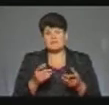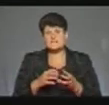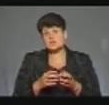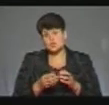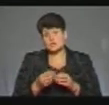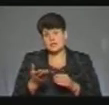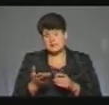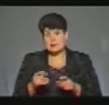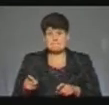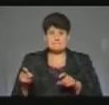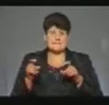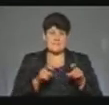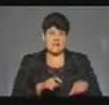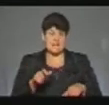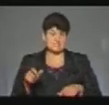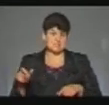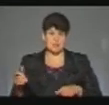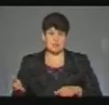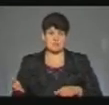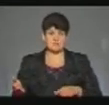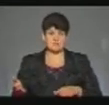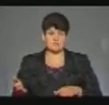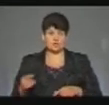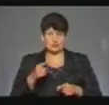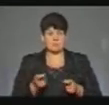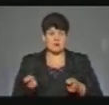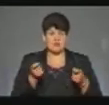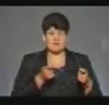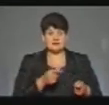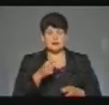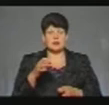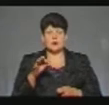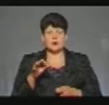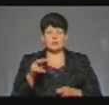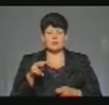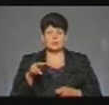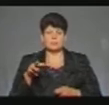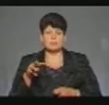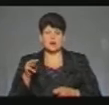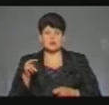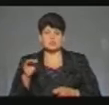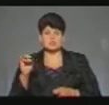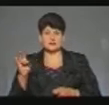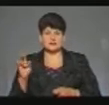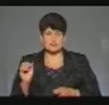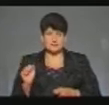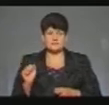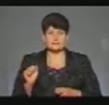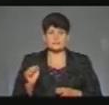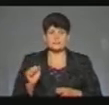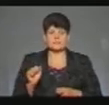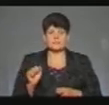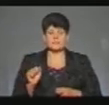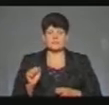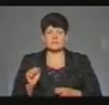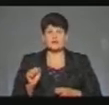результаті переселенці, байдуже, в основному якраз туди завезли хомщиків і підлящуків, через ту Лемківщина, трохи гористий термін, вони вперлися,